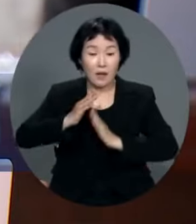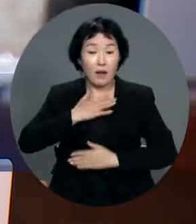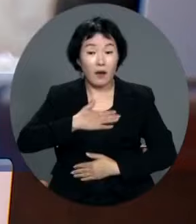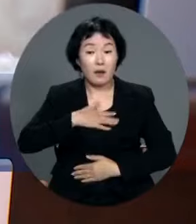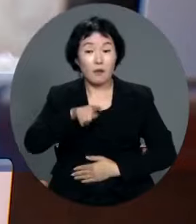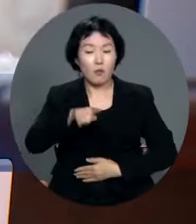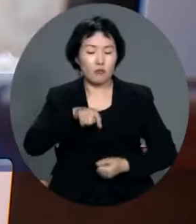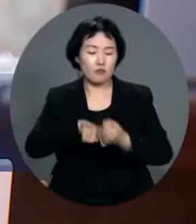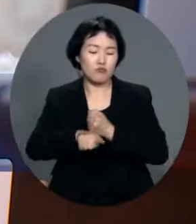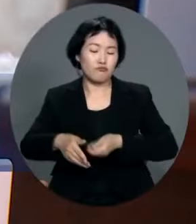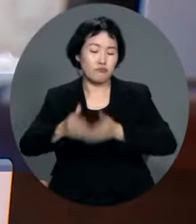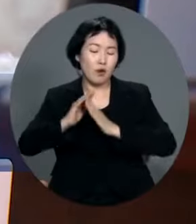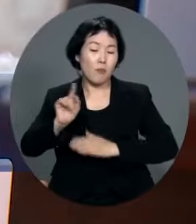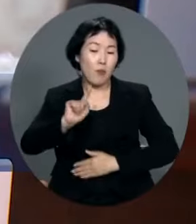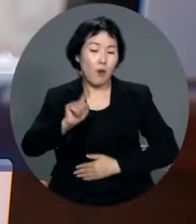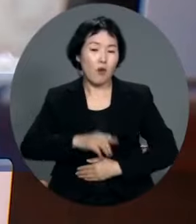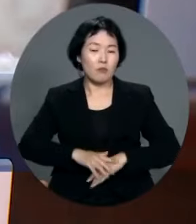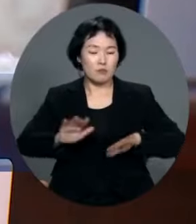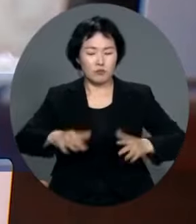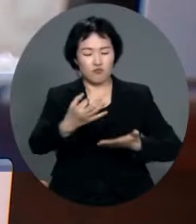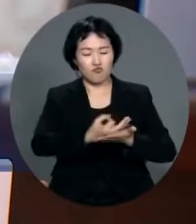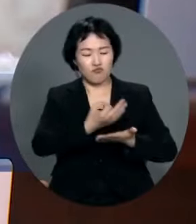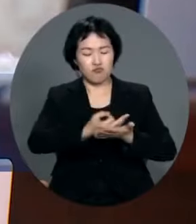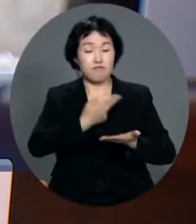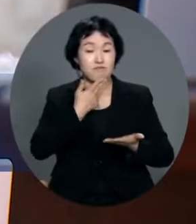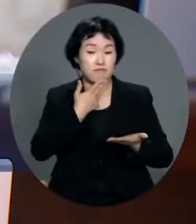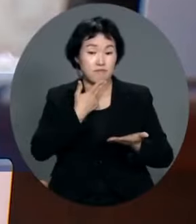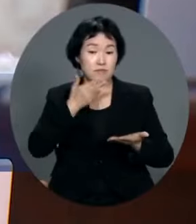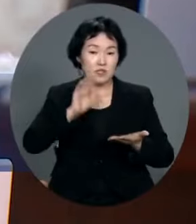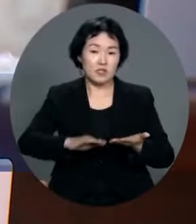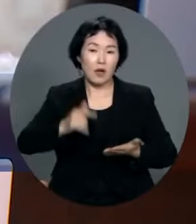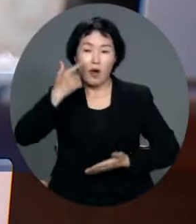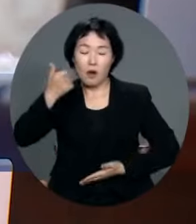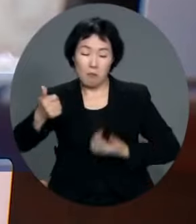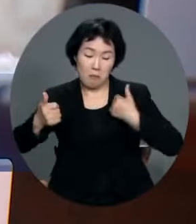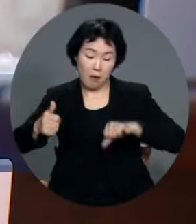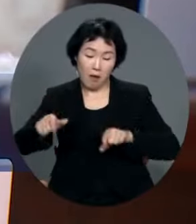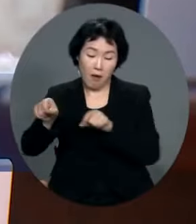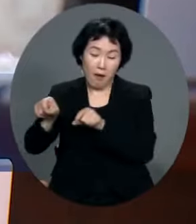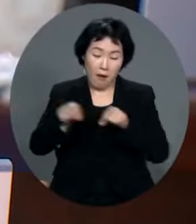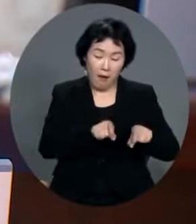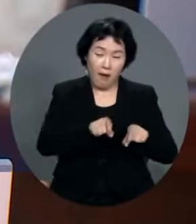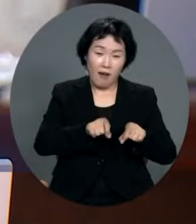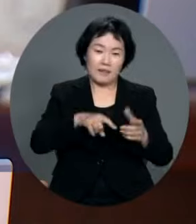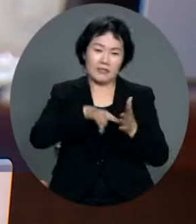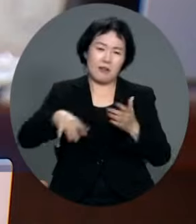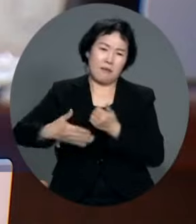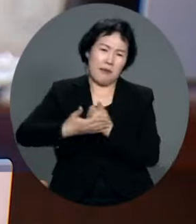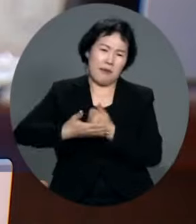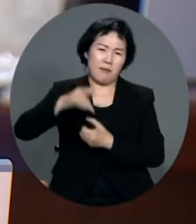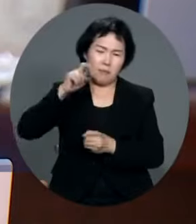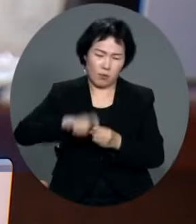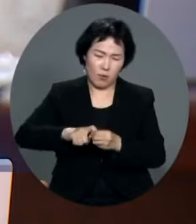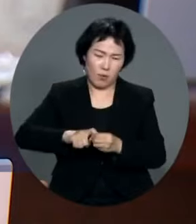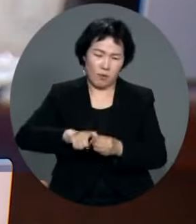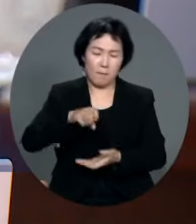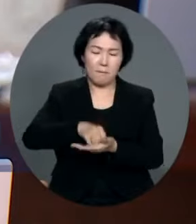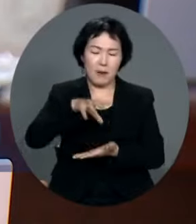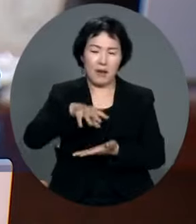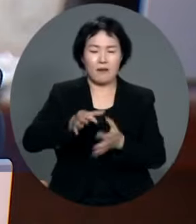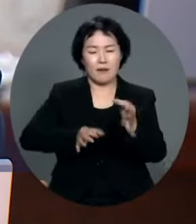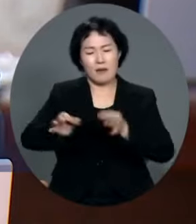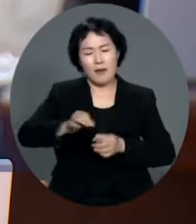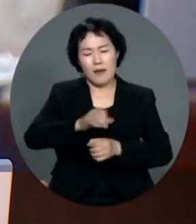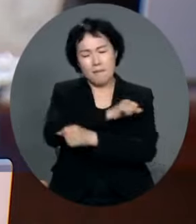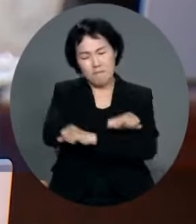그 이유가 당장은 뭐 돈은 되지 않지만 가업 상속 공제 그 적용 받으려고 그 가업 대규모